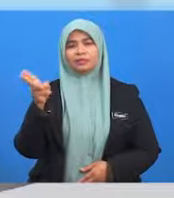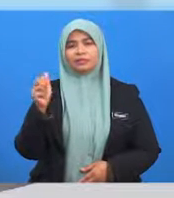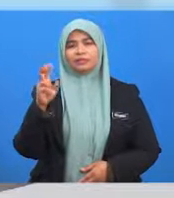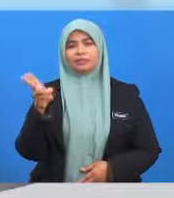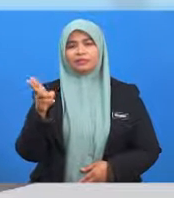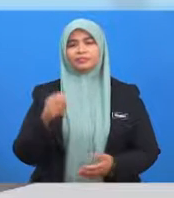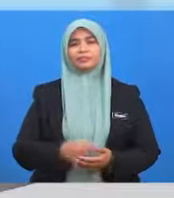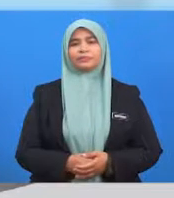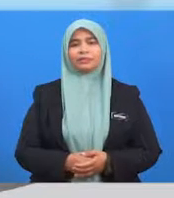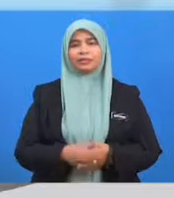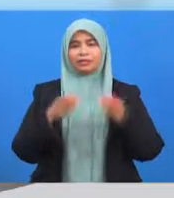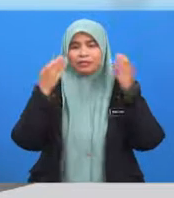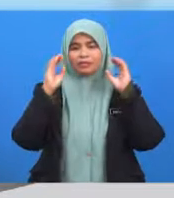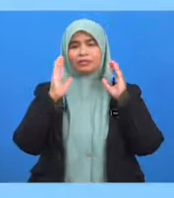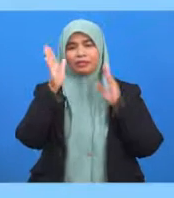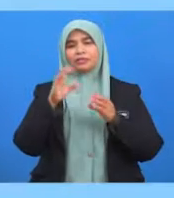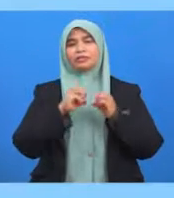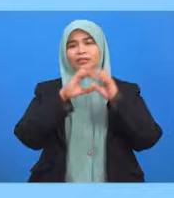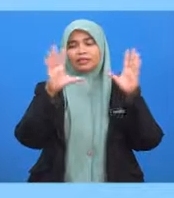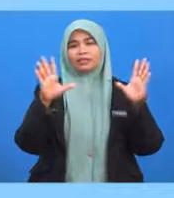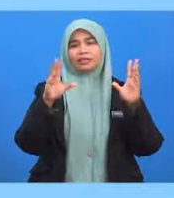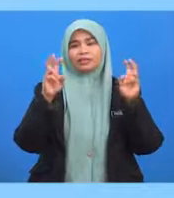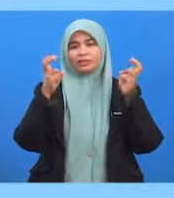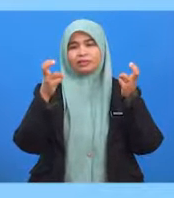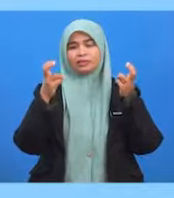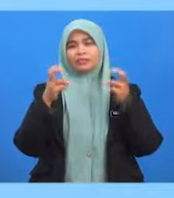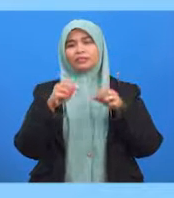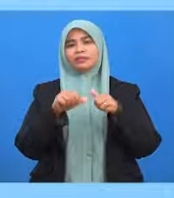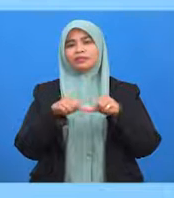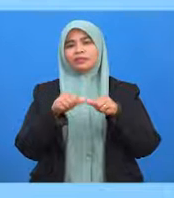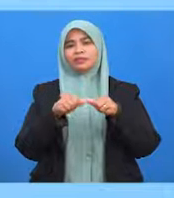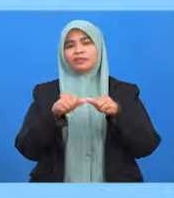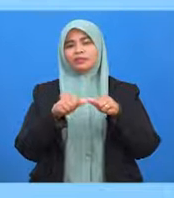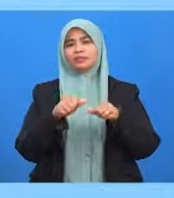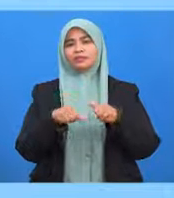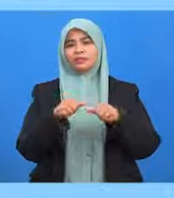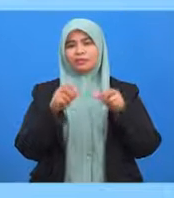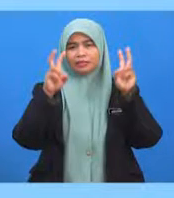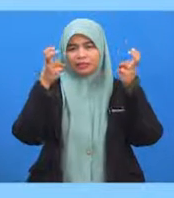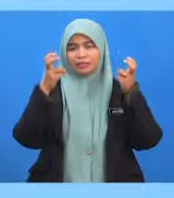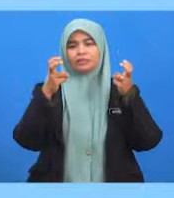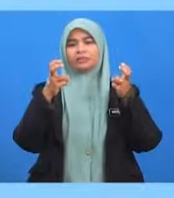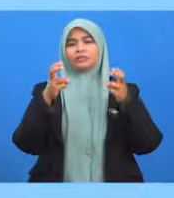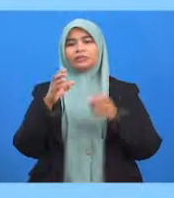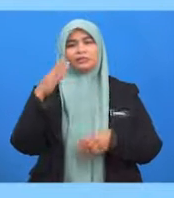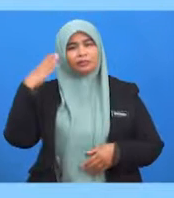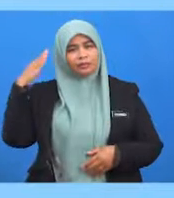ini, cikgu akan menerangkan topik sains tahun 4 yang bertajuk